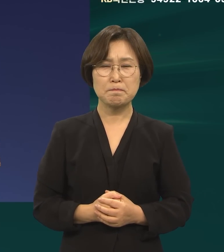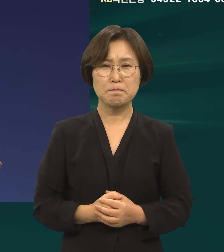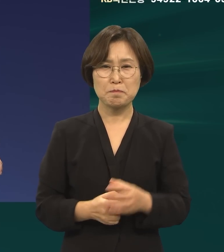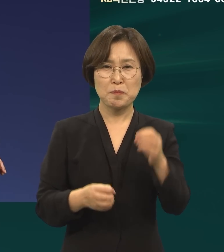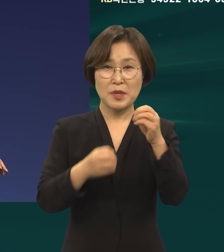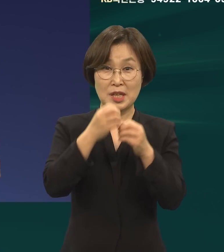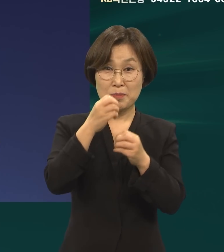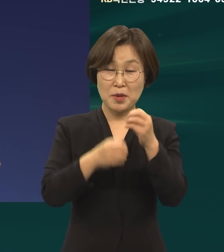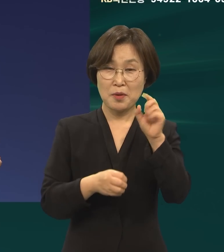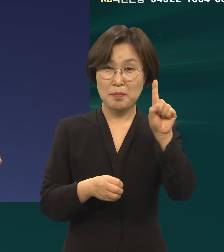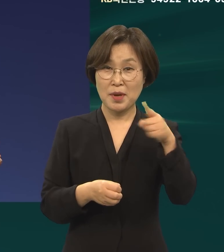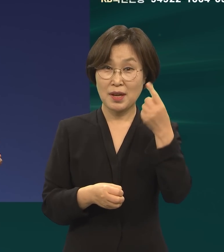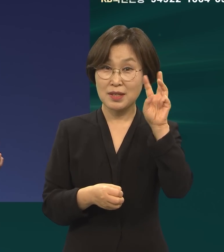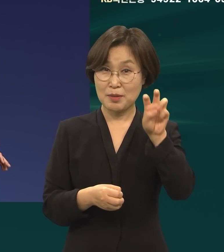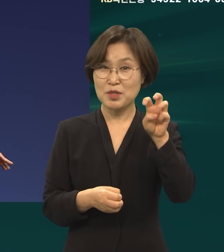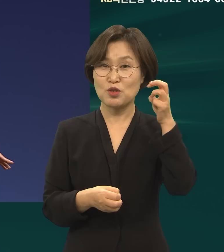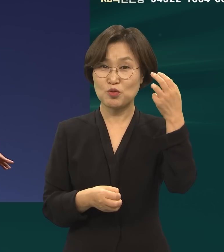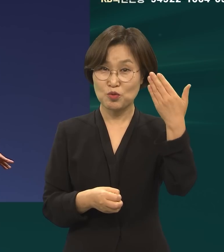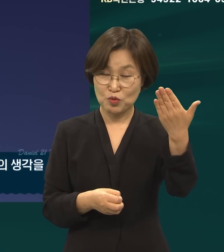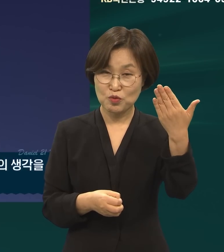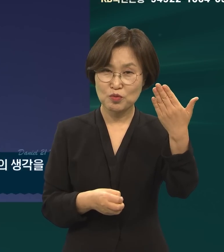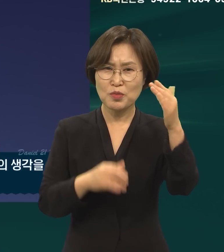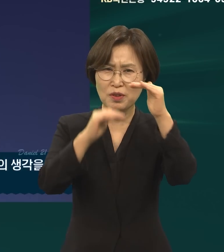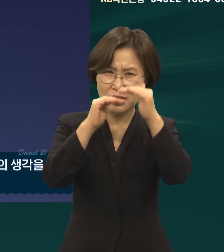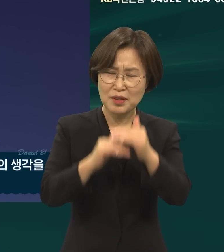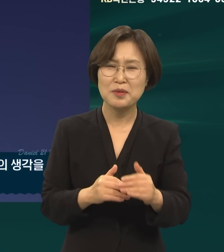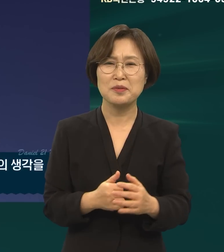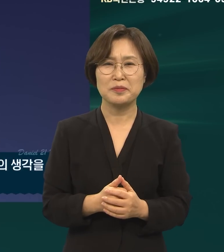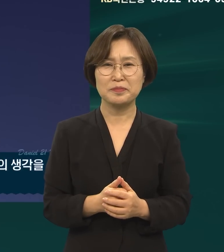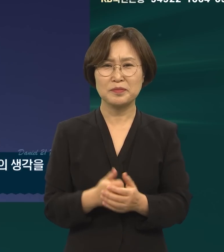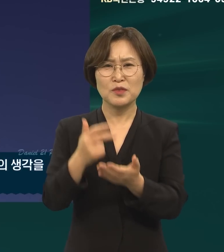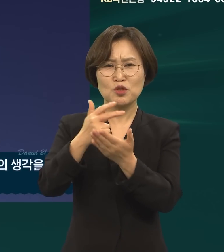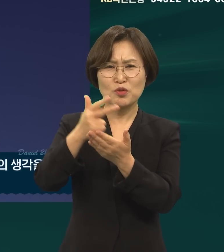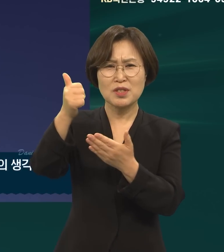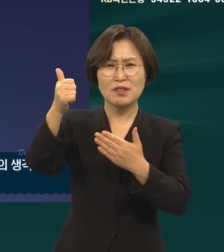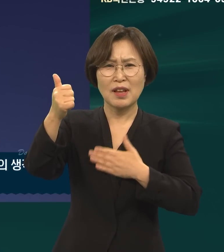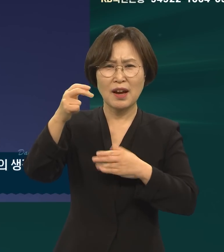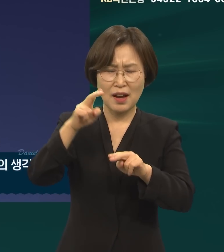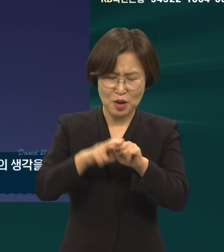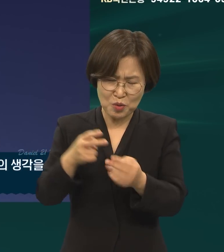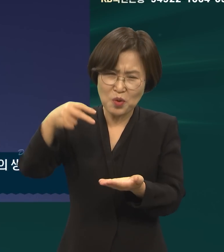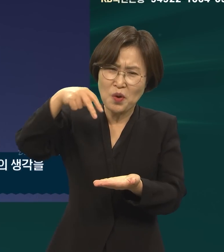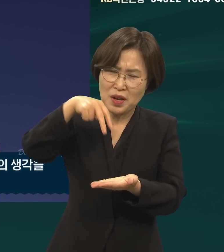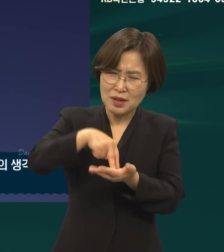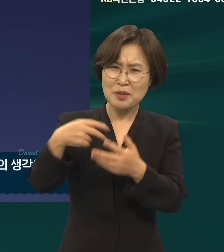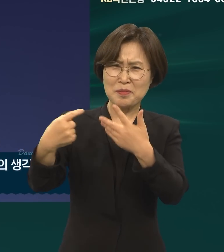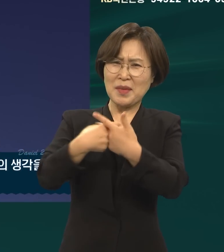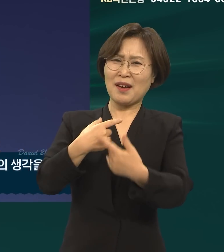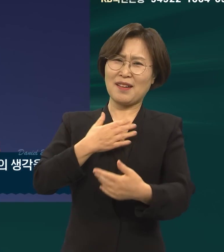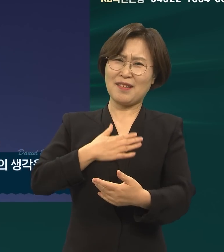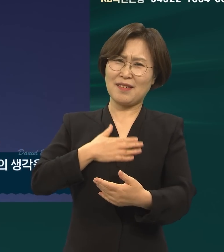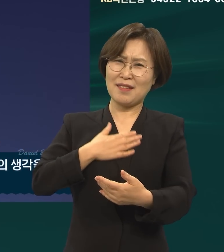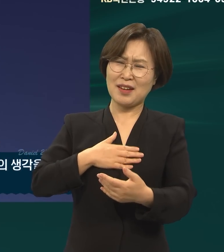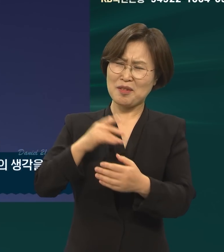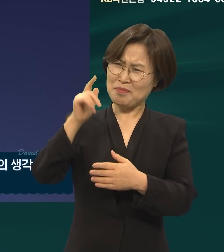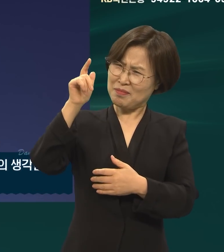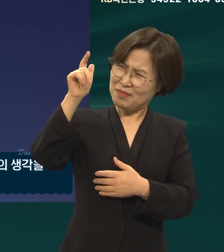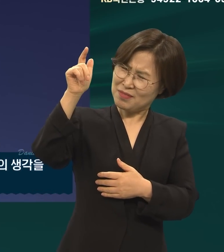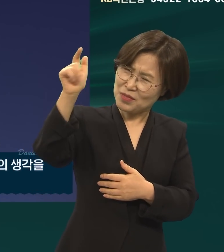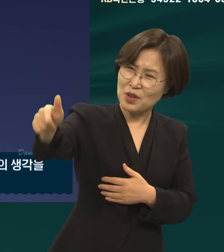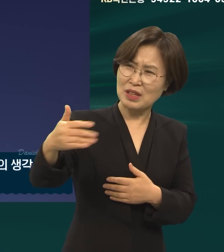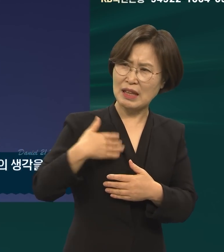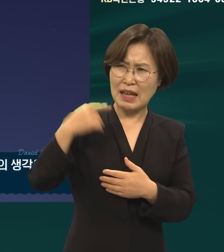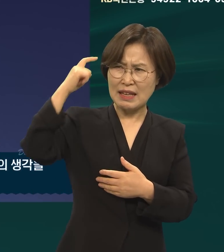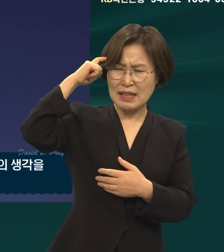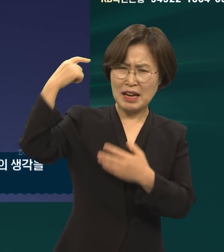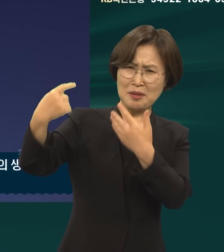시편 139편에 이런 말씀이 있습니다. 주께서 내가 앉고 일어섬을 아시고 멀리서도 나의